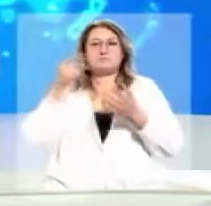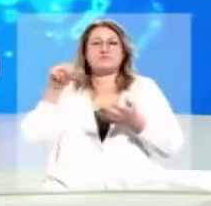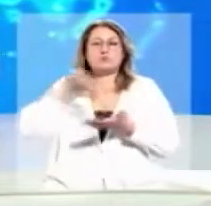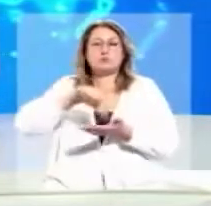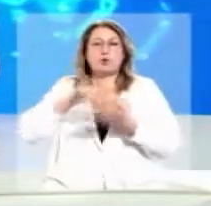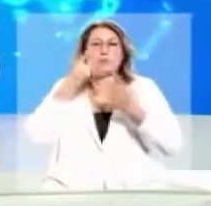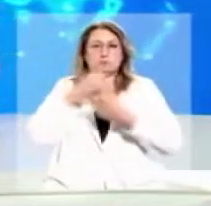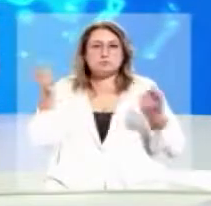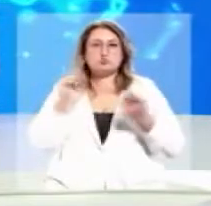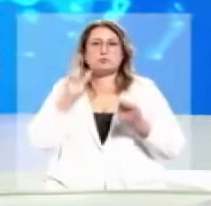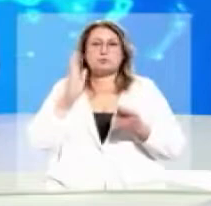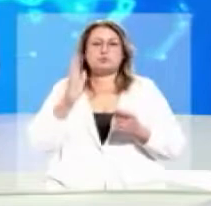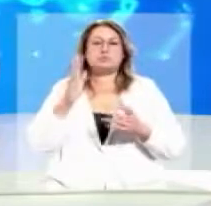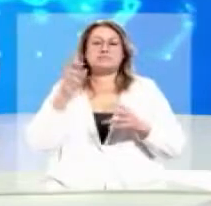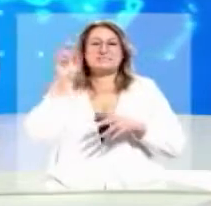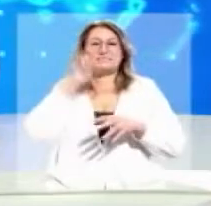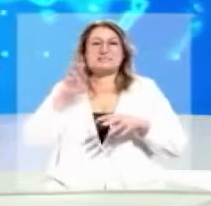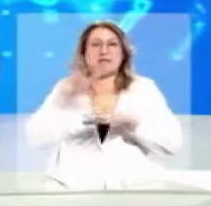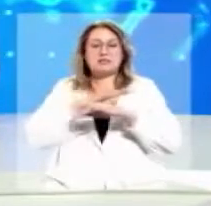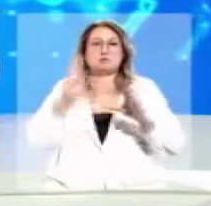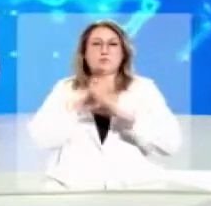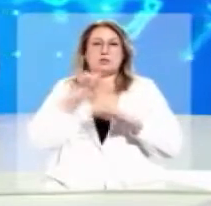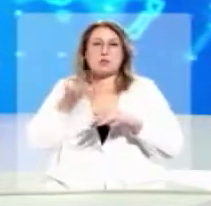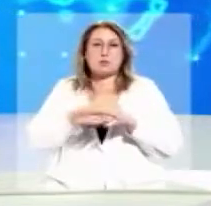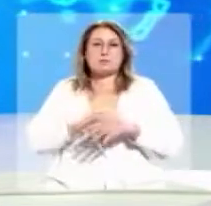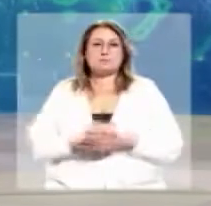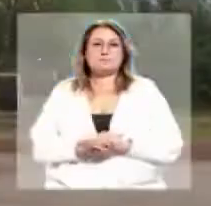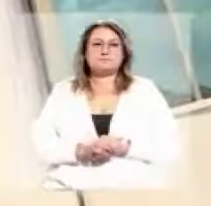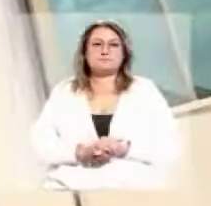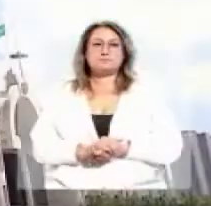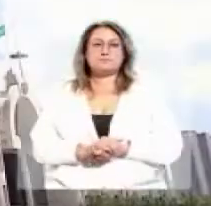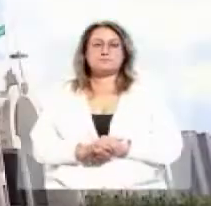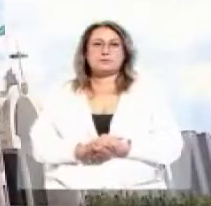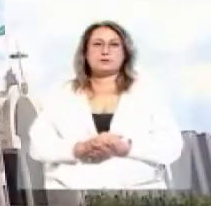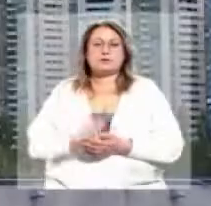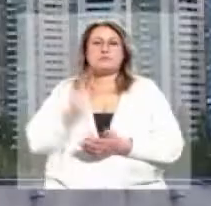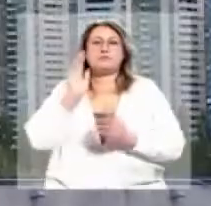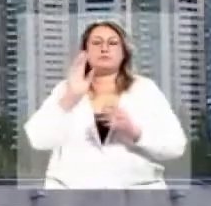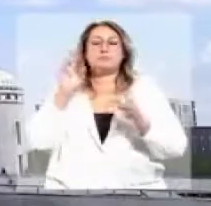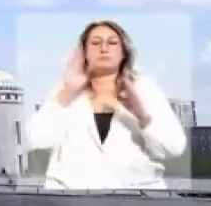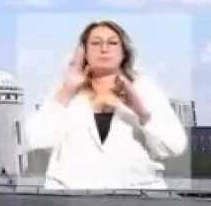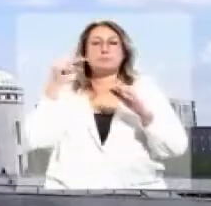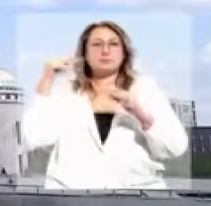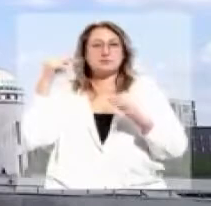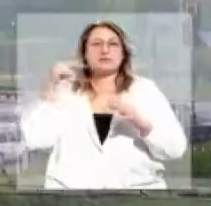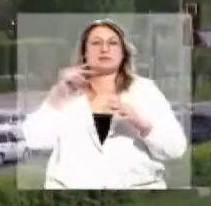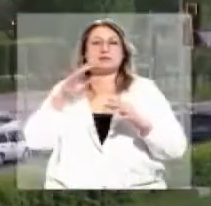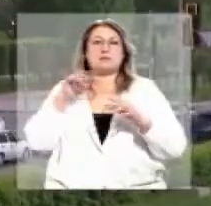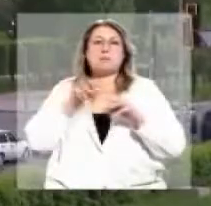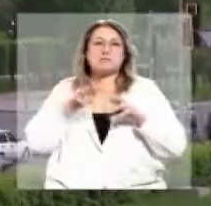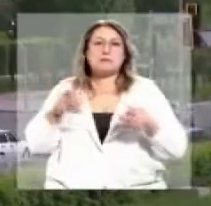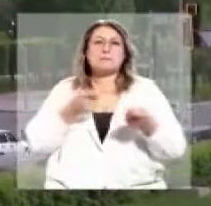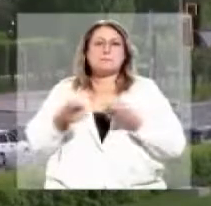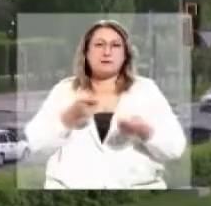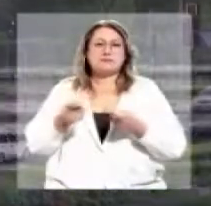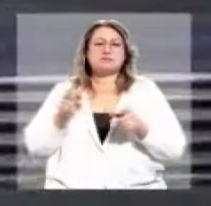тағдыры әр адамның қолында деп үндеу жасады. Президент, парламент, үкімет әрі мәслихат 4 құрылымда қайта құрылады, бірақ